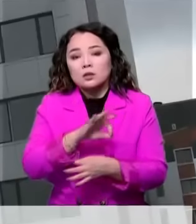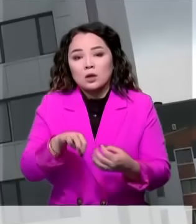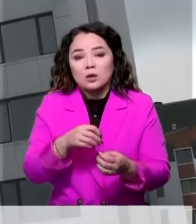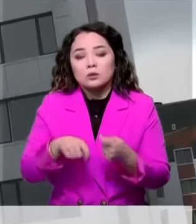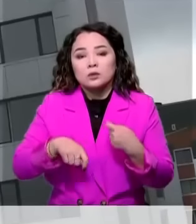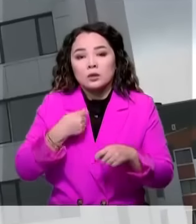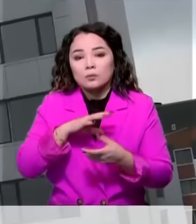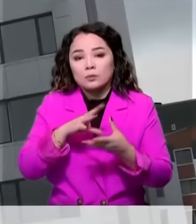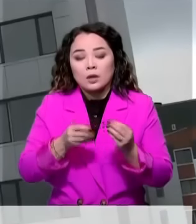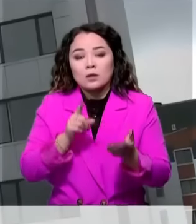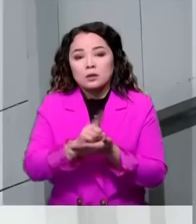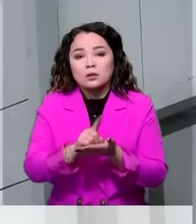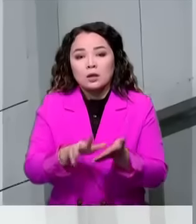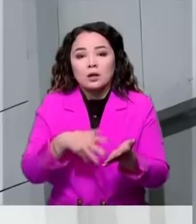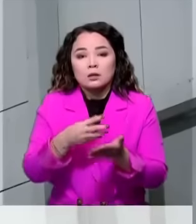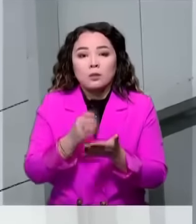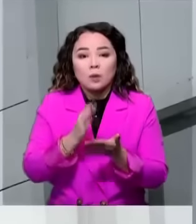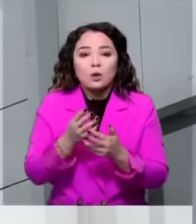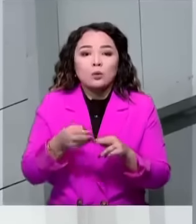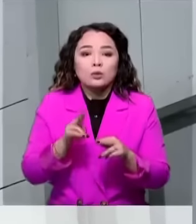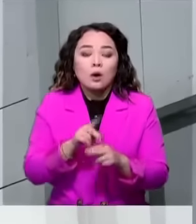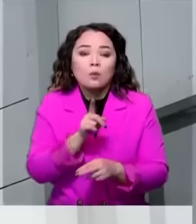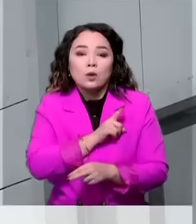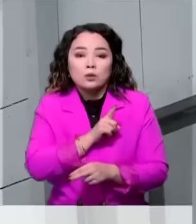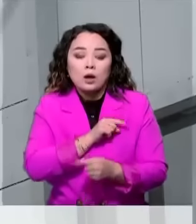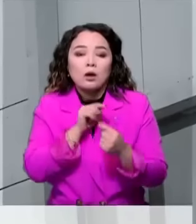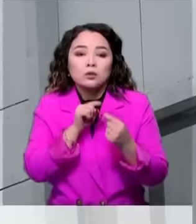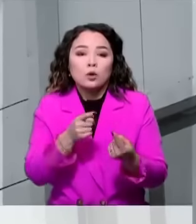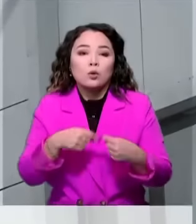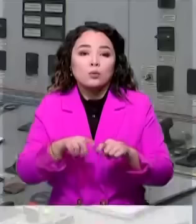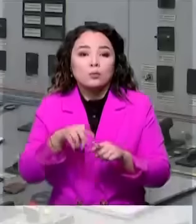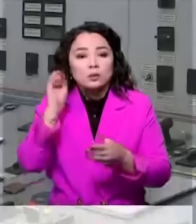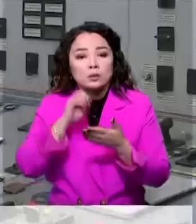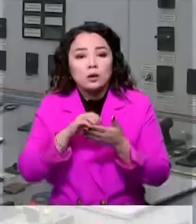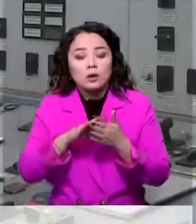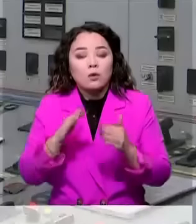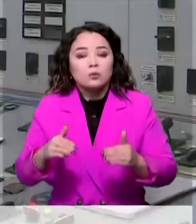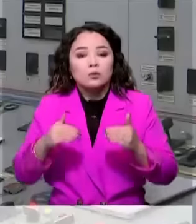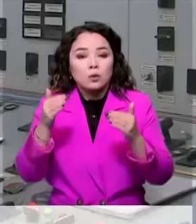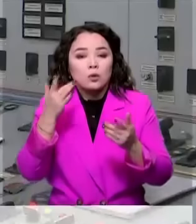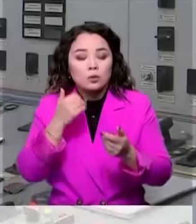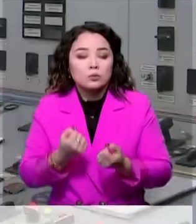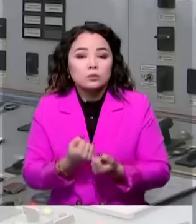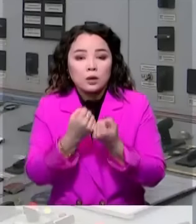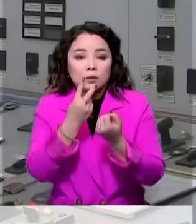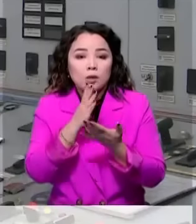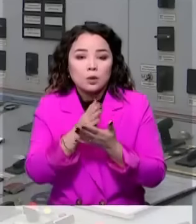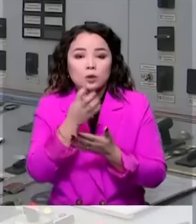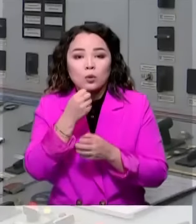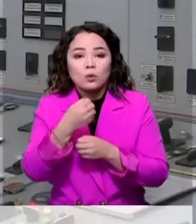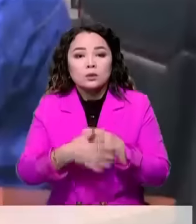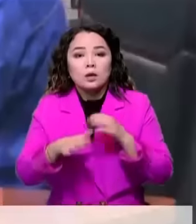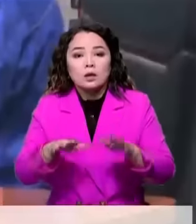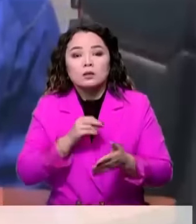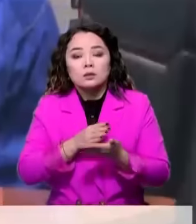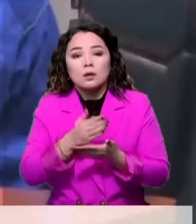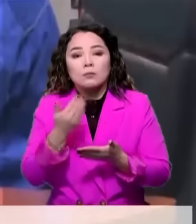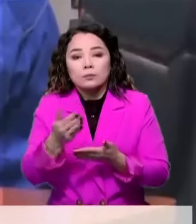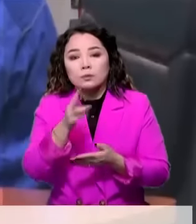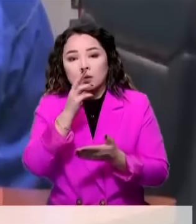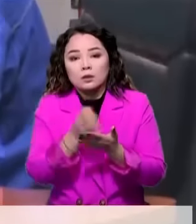шығынға салынатын салықтың бір түрі. Ал монополияға қарсы ұйым тарифтің өсуін қолдап отыр. Себебі жылу орталығы